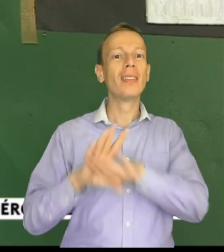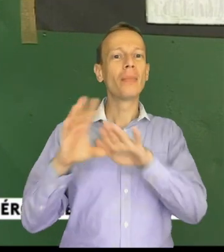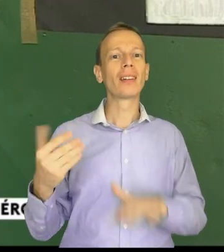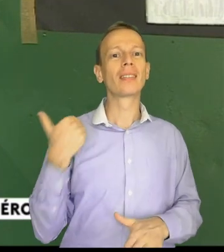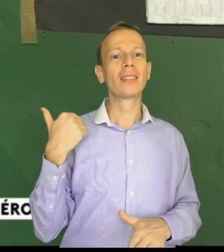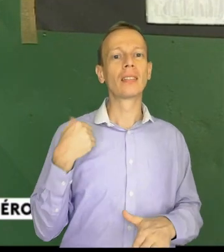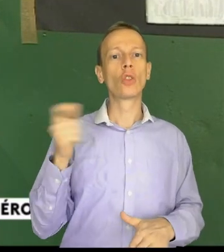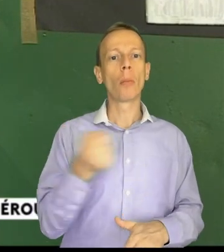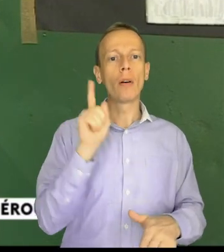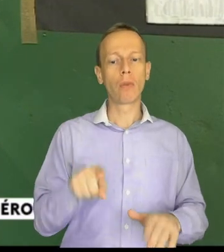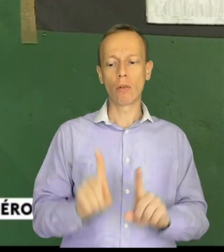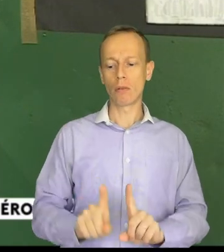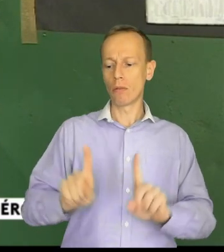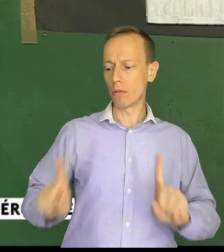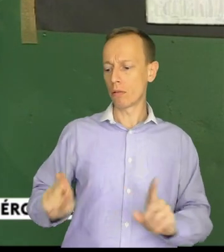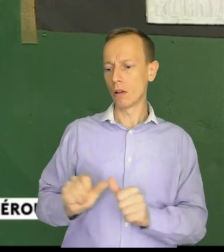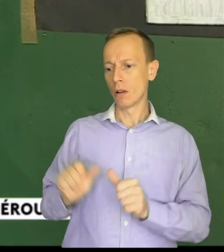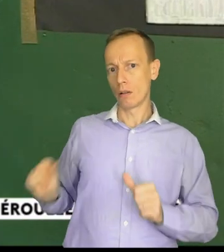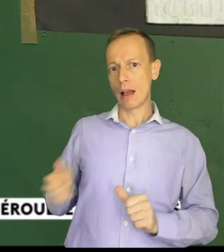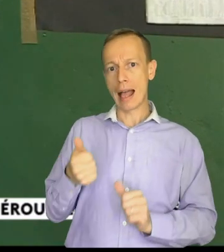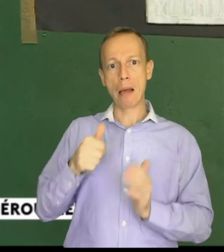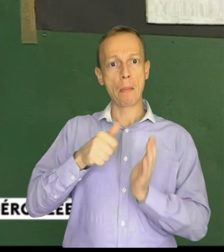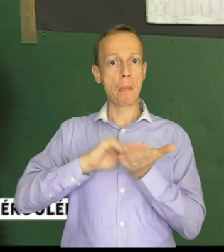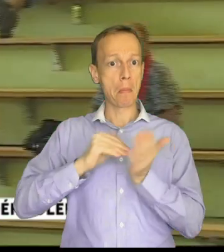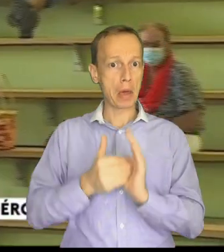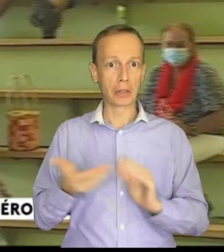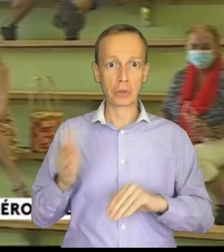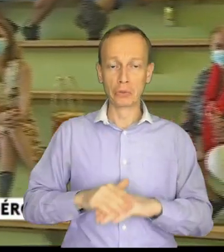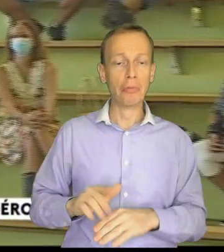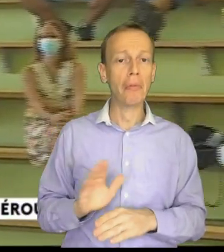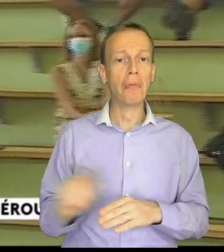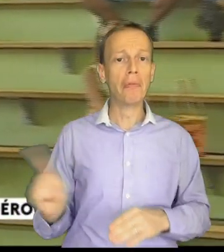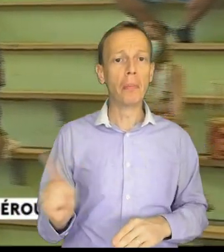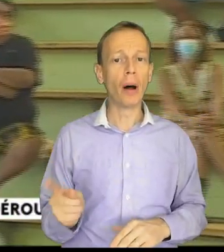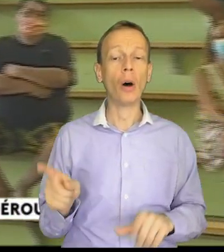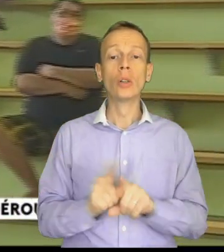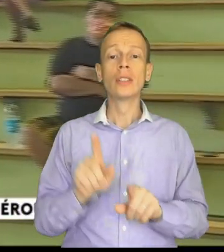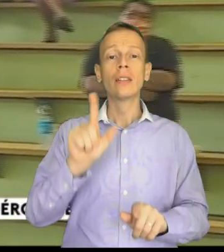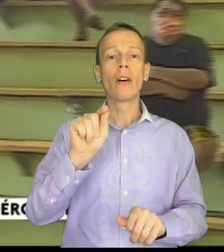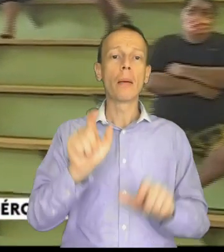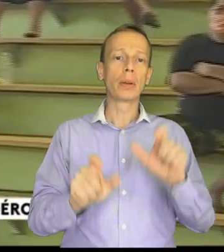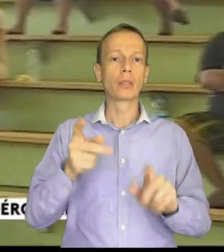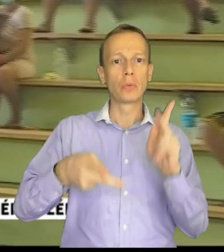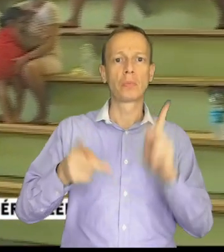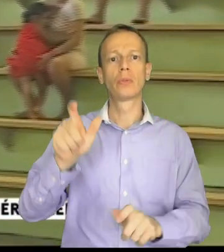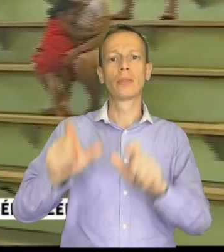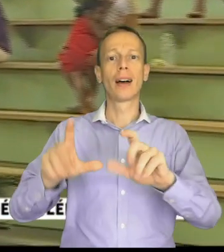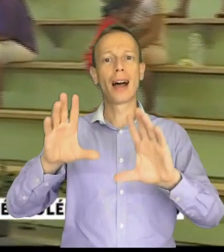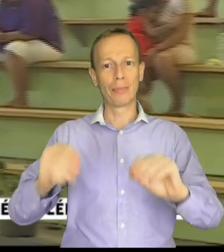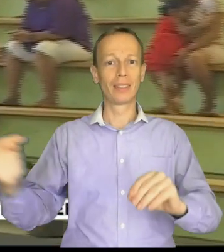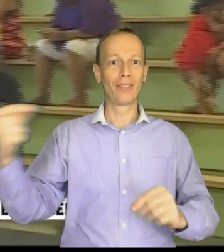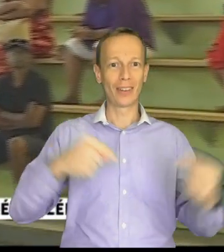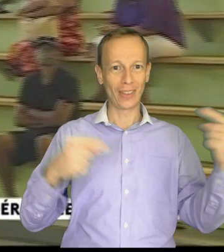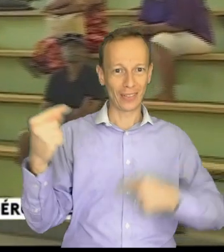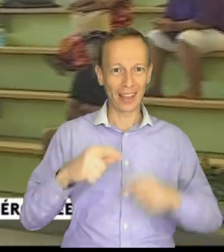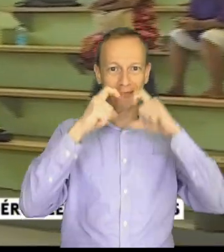images, le mètre de distance entre les élus n'est pas respecté. Une vingtaine d'habitants étaient présents, tous munis d'un masque,